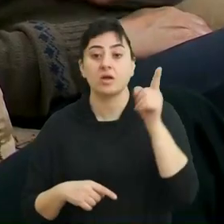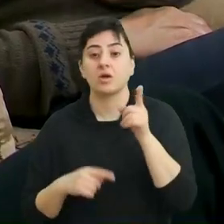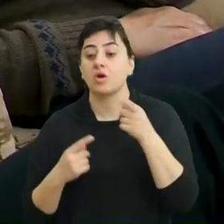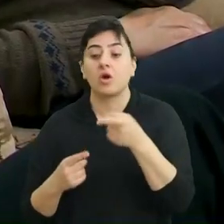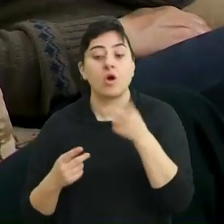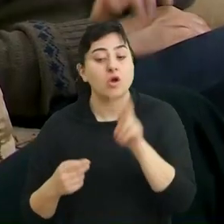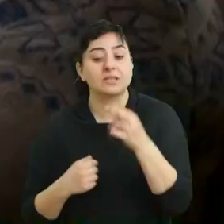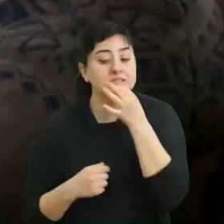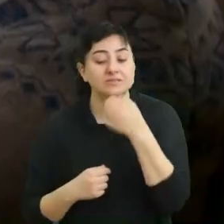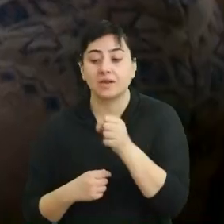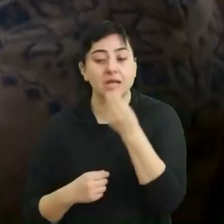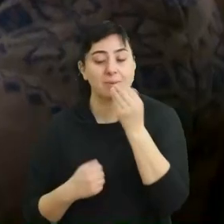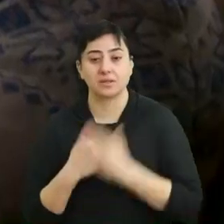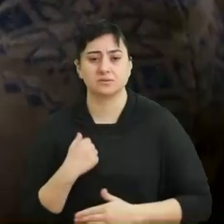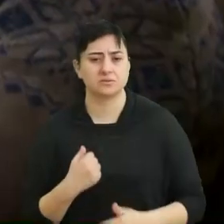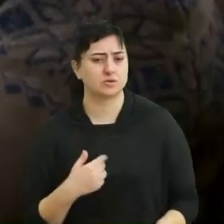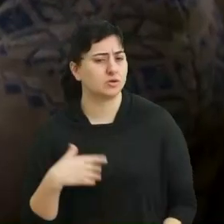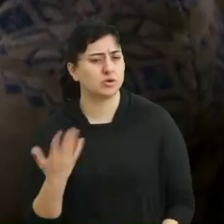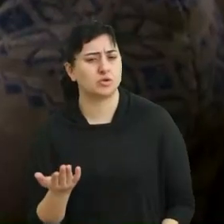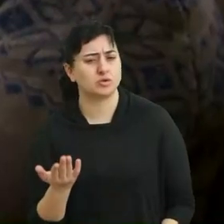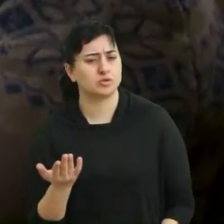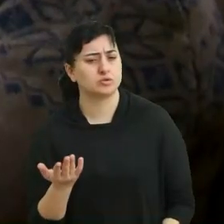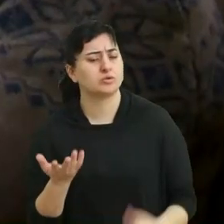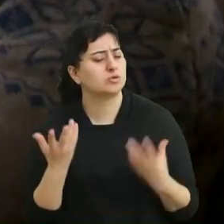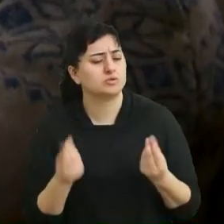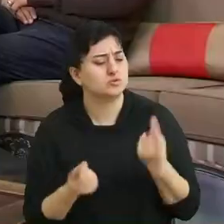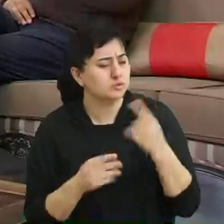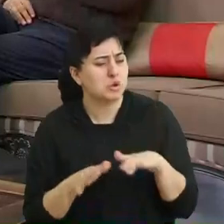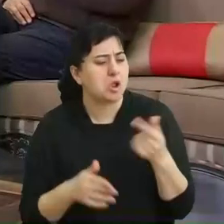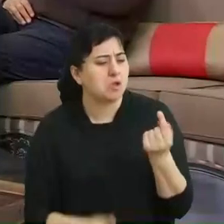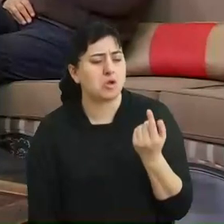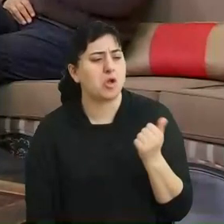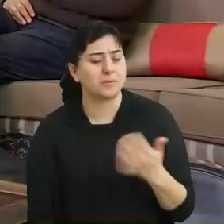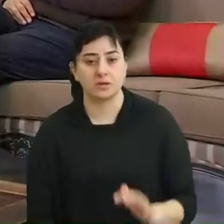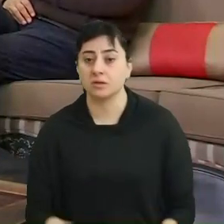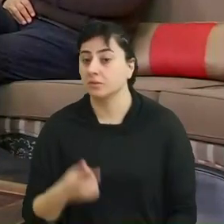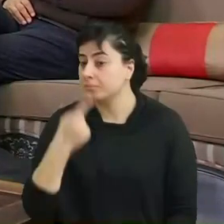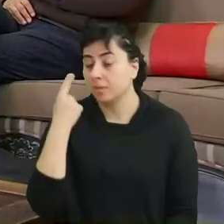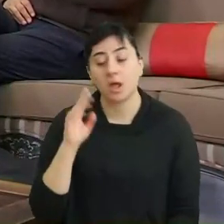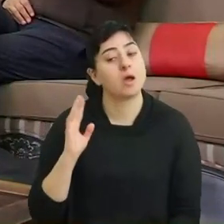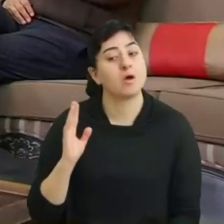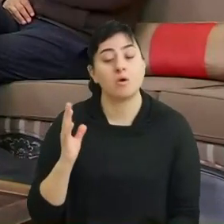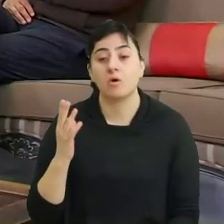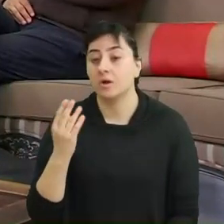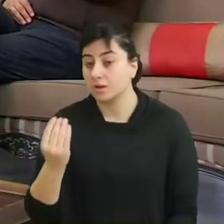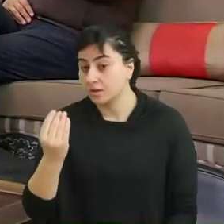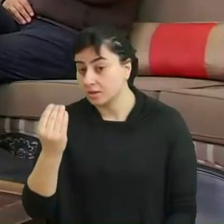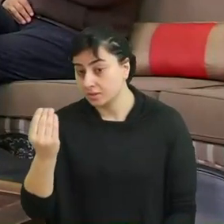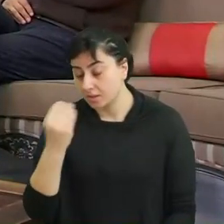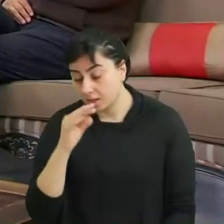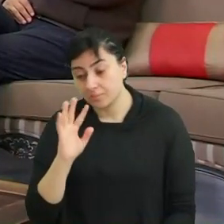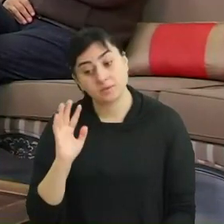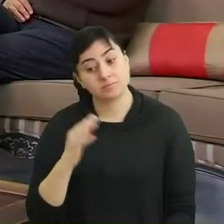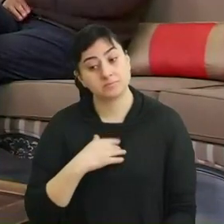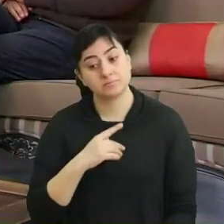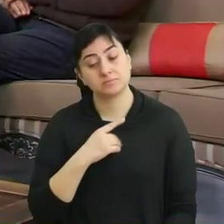veremem, yiyemezsin. Olabilirim böreğimden, ne olacak da? Her şey olabilir Kemal'im. Ya ben ya